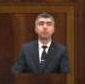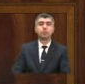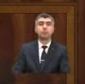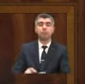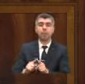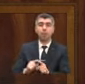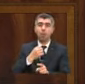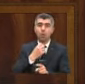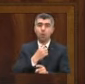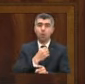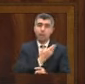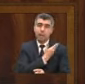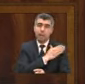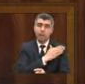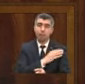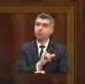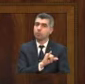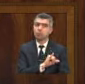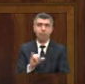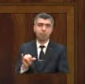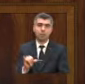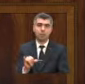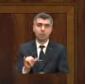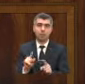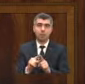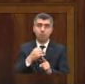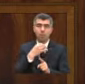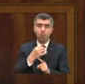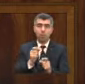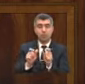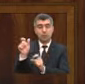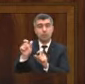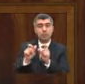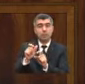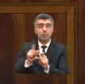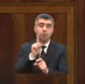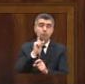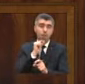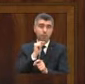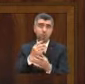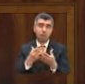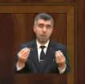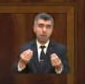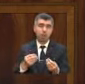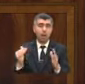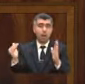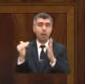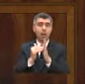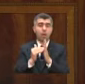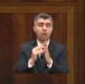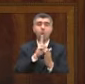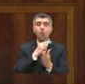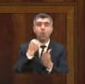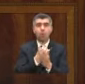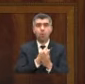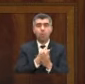مسامحينش لهاد الناس في هاد الايام المباركه اللي دان الذنب في حق هاد المواطنات والمواطنين، واخرها في الحكومه السابقه